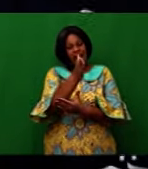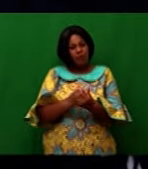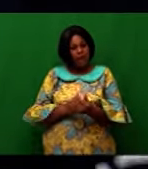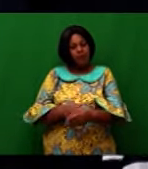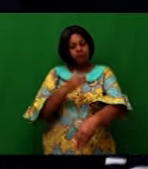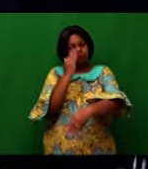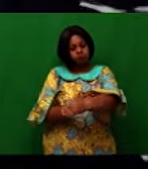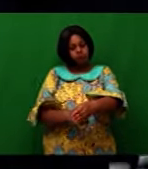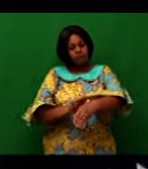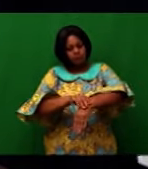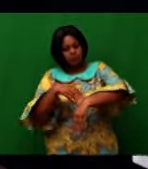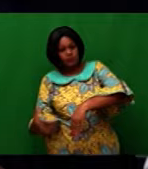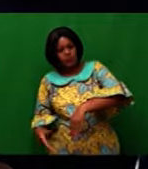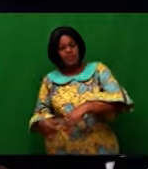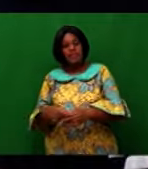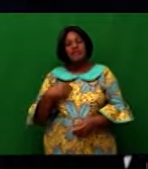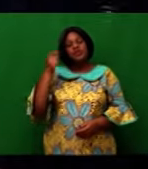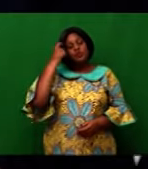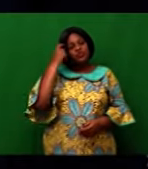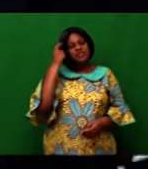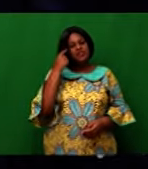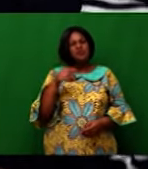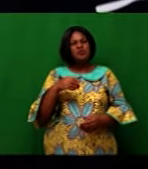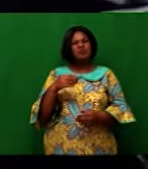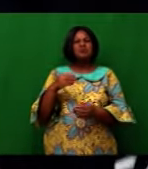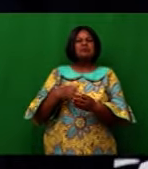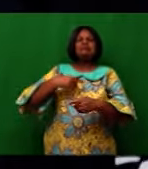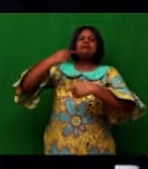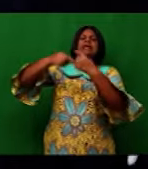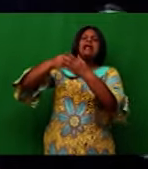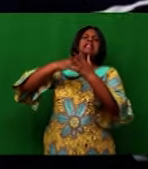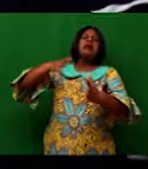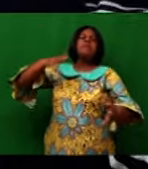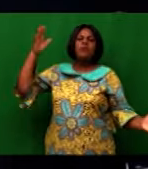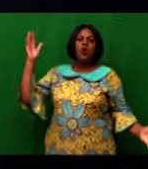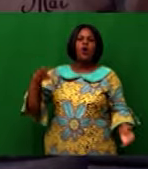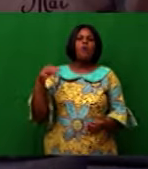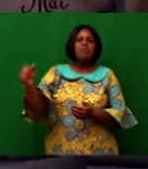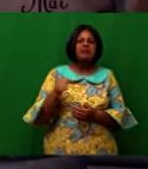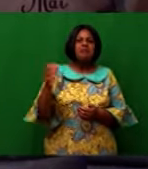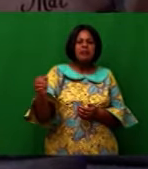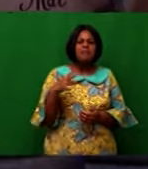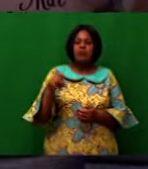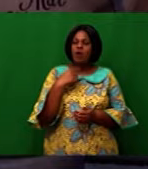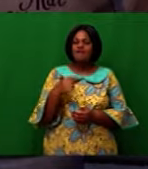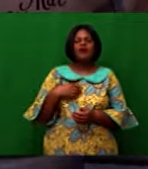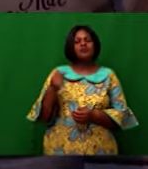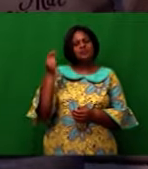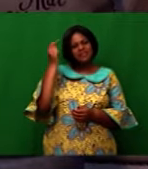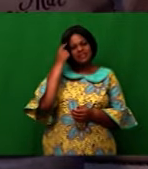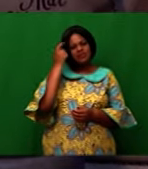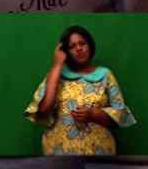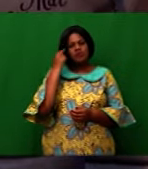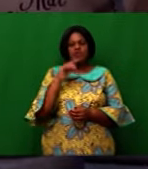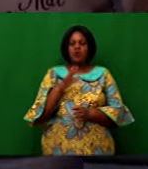kuti ukapfurikidza zvinokuwana saka kana usina mwoyo wokuti unovada zvakaringana roora mumwe chete ndizvozvo mashoko akanaka ari